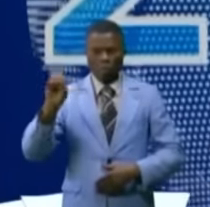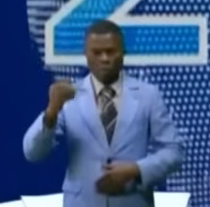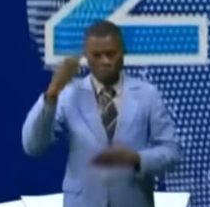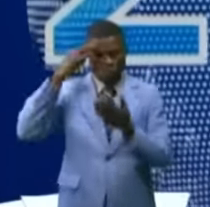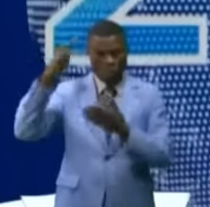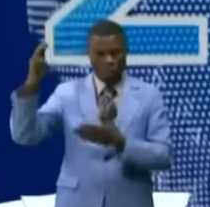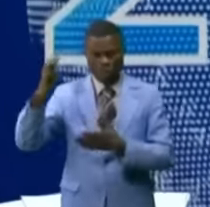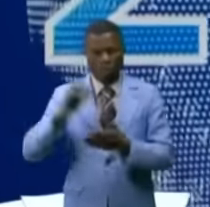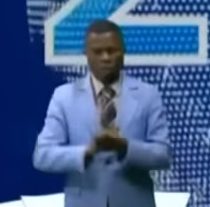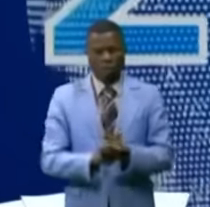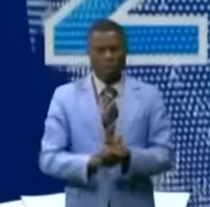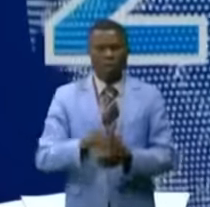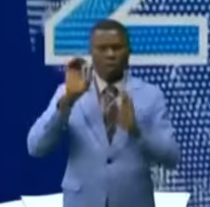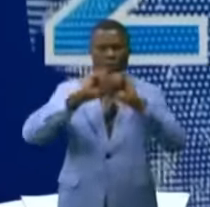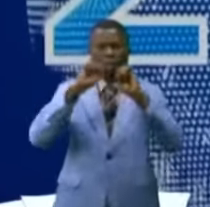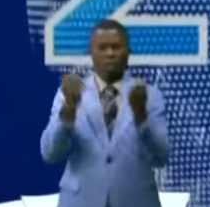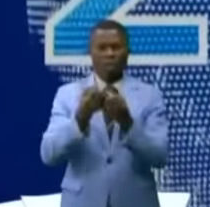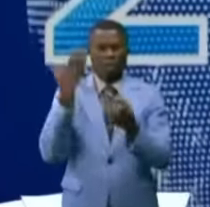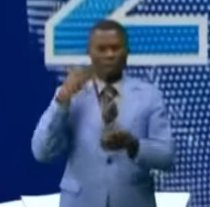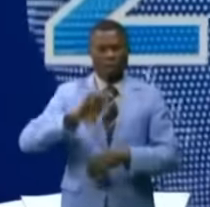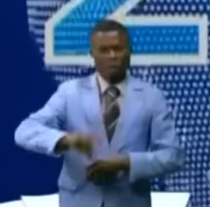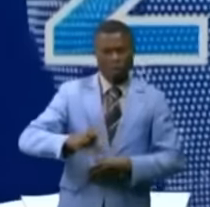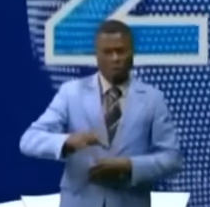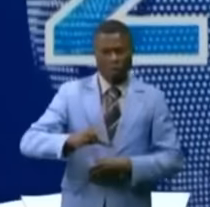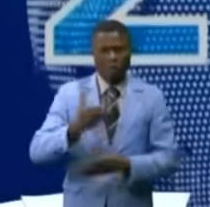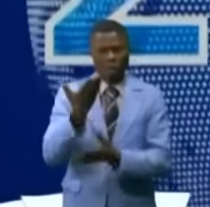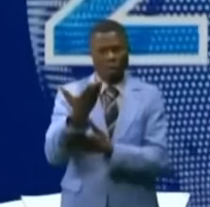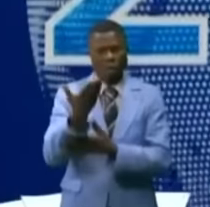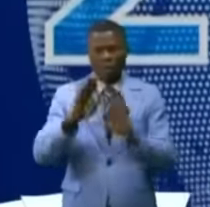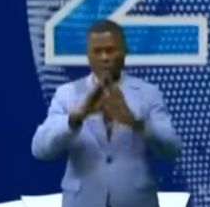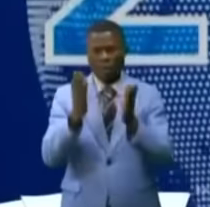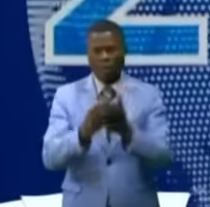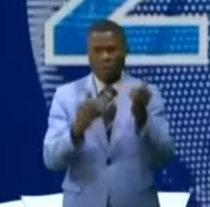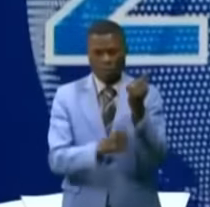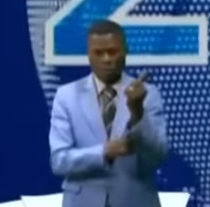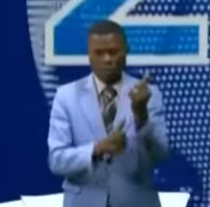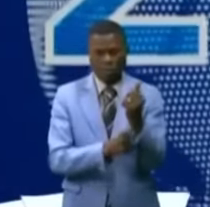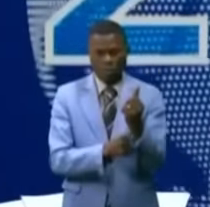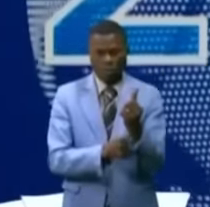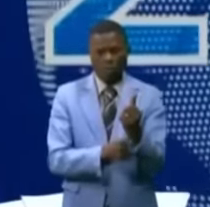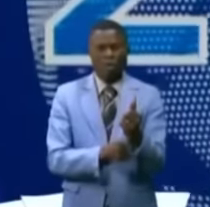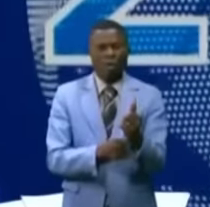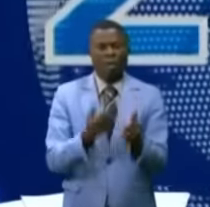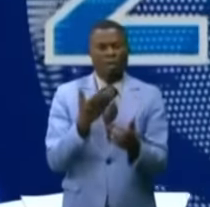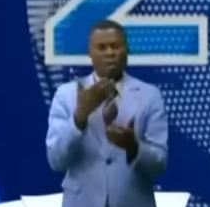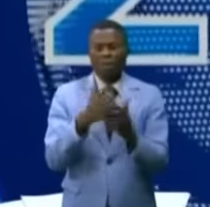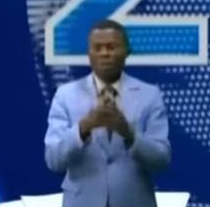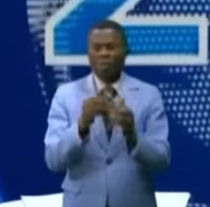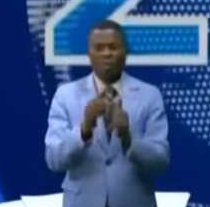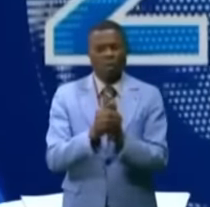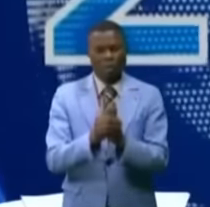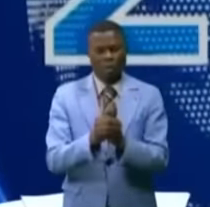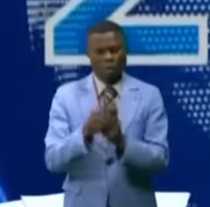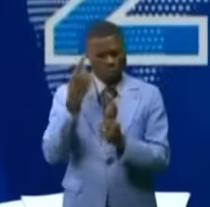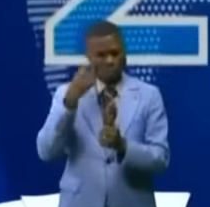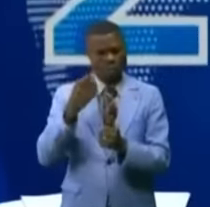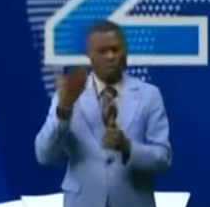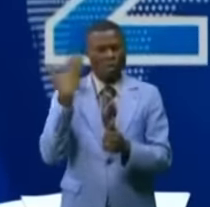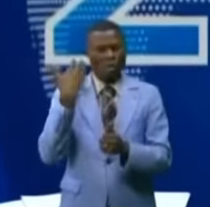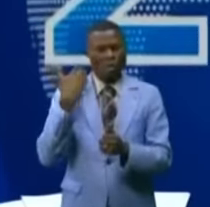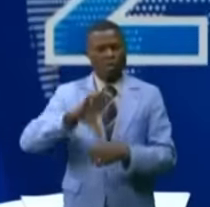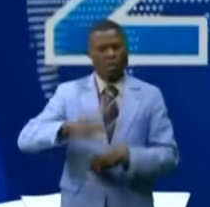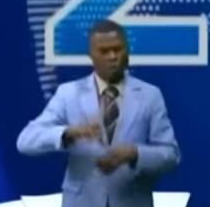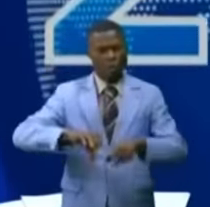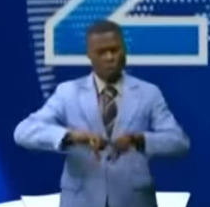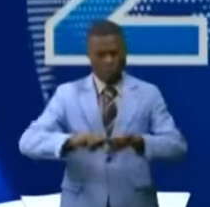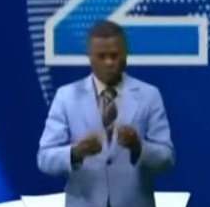et Ngafani. La régie des OSA a pris les abonnés concernés de bien vouloir l'excuser pour ce désagrément lié